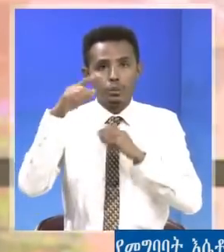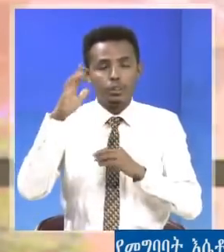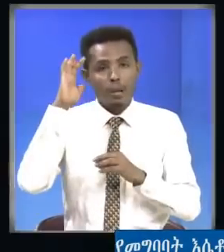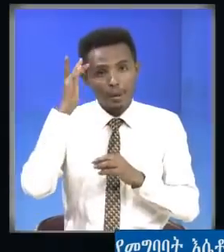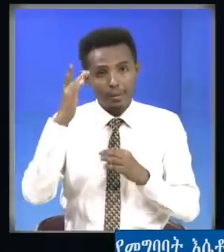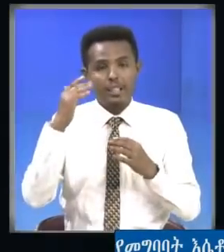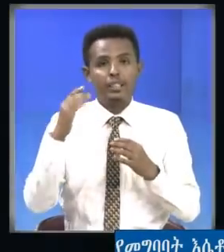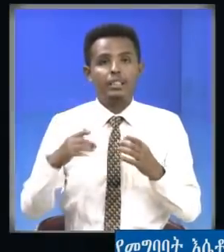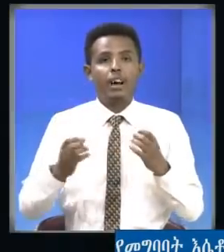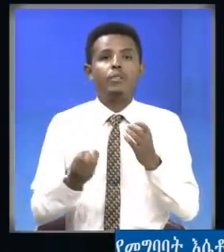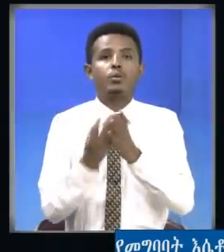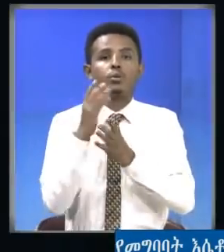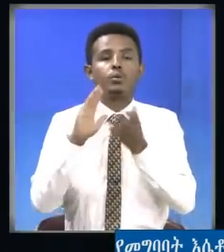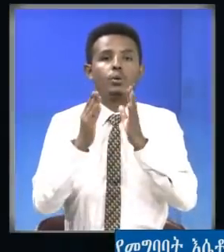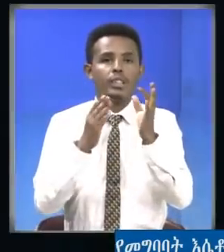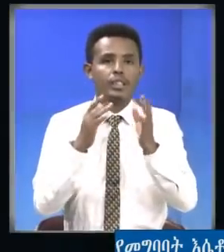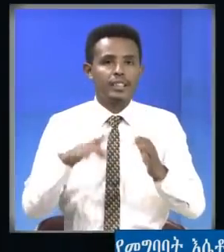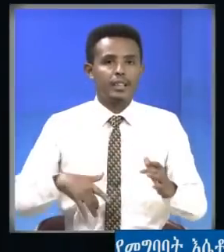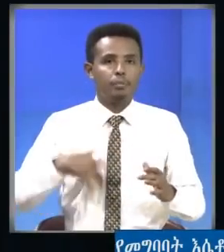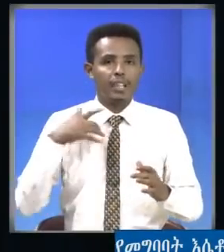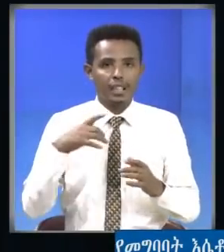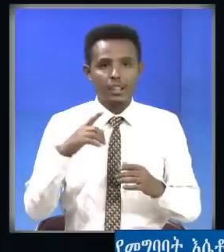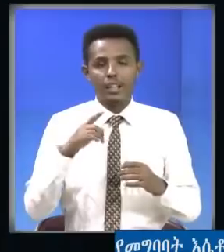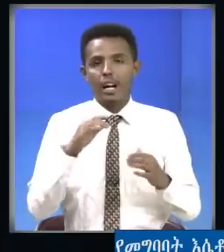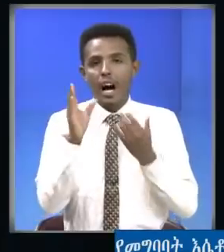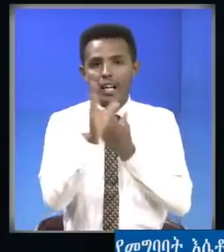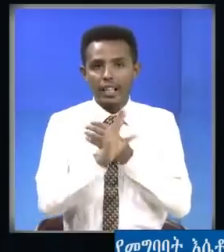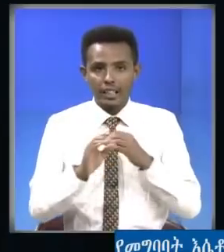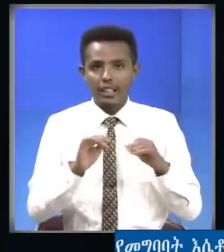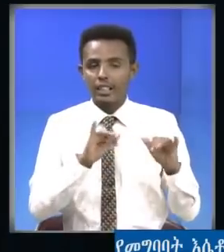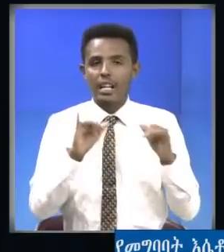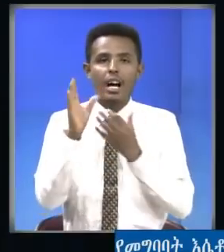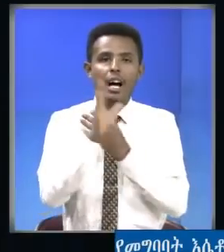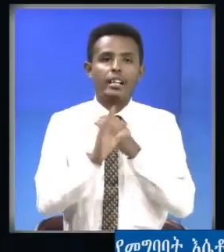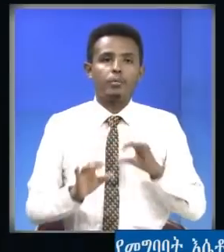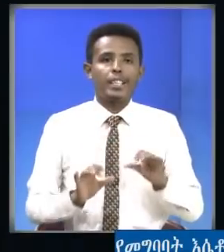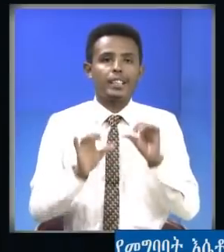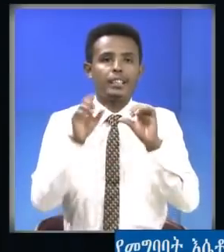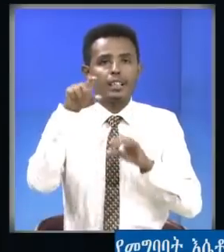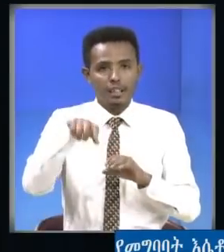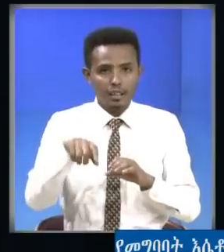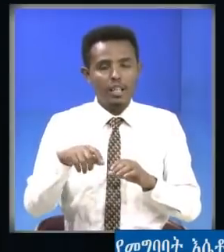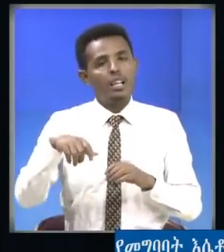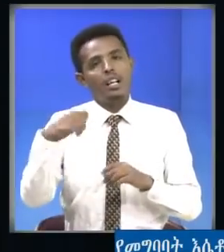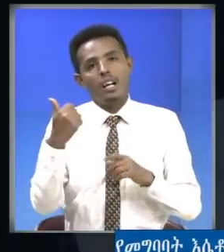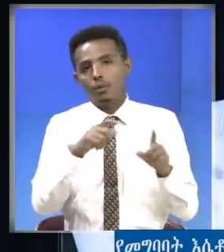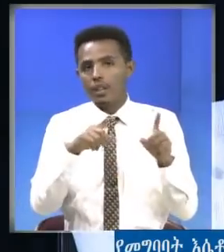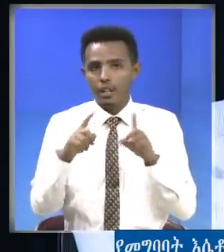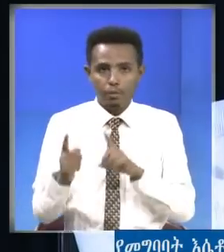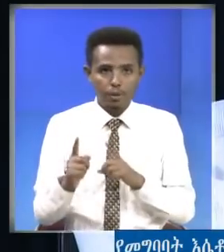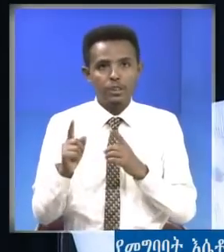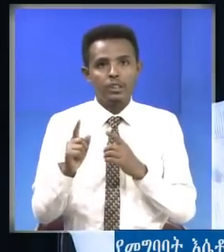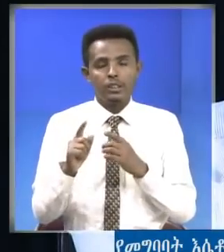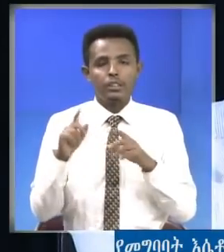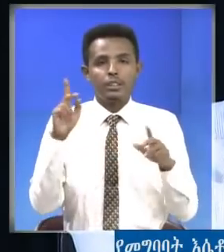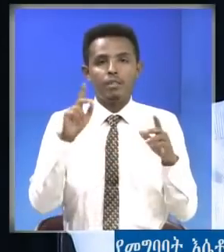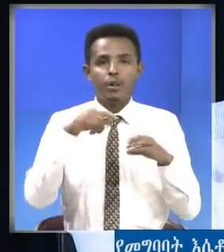ይሰማኛል። አንዱ ሀገርን እንደ ሀገር ማስቀጠል ይፈልጋል፣ ሌላኛው ደግሞ ሰፈሩ ነው ማስቀጠል